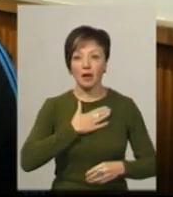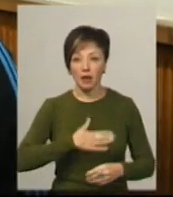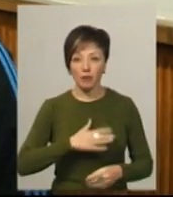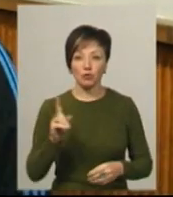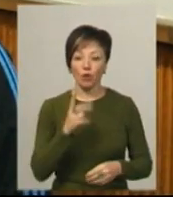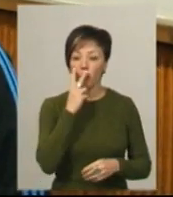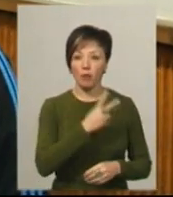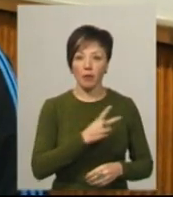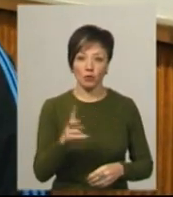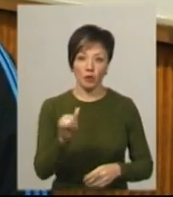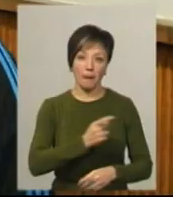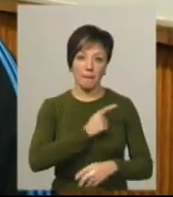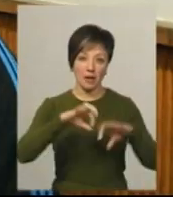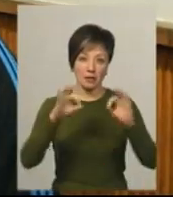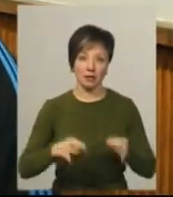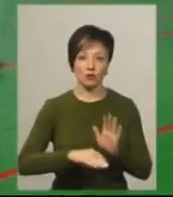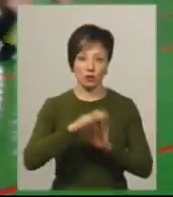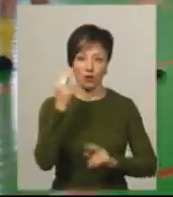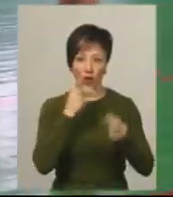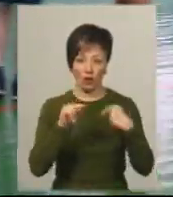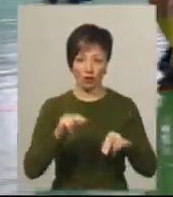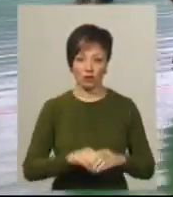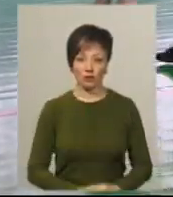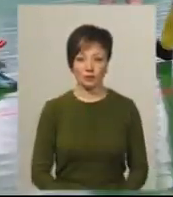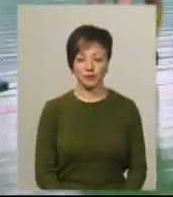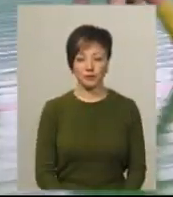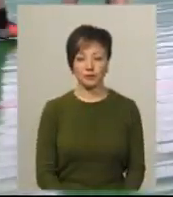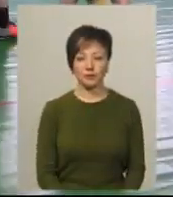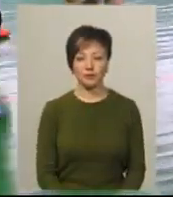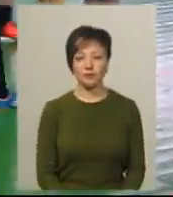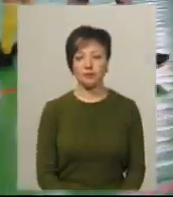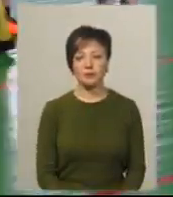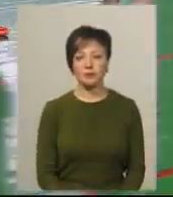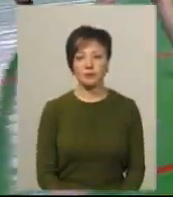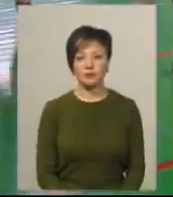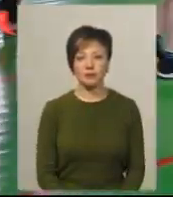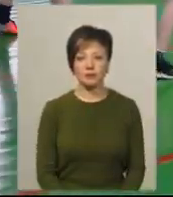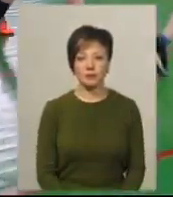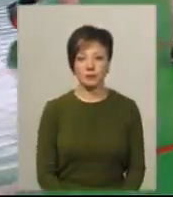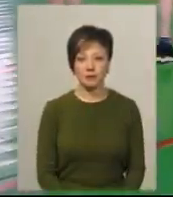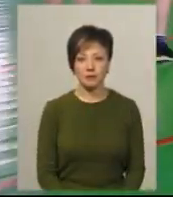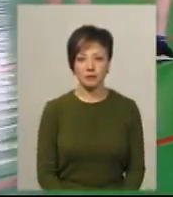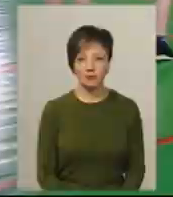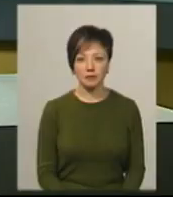що коли бачиш, в них майстерність зайшла набагато краще. Андрій Гуменний, Юрій Чорний, новини на Суспільному, Хмельницький.